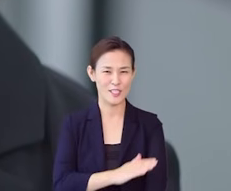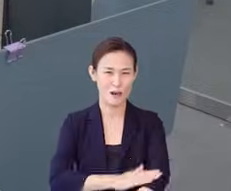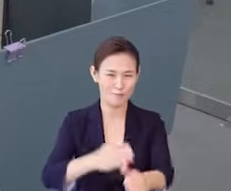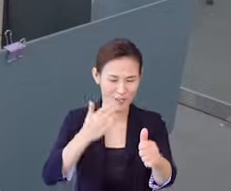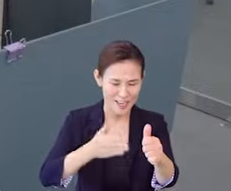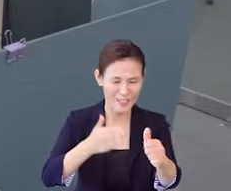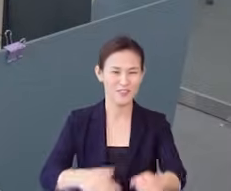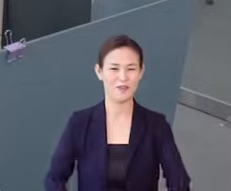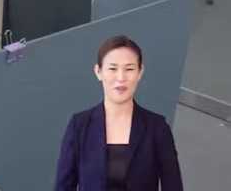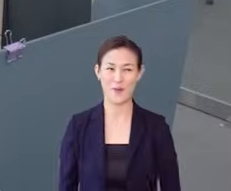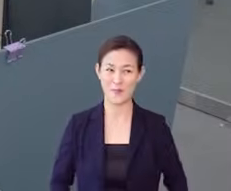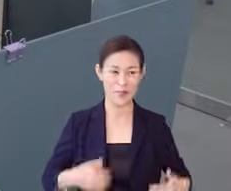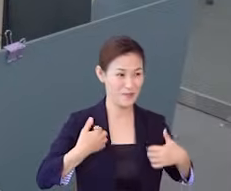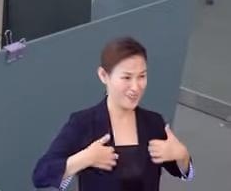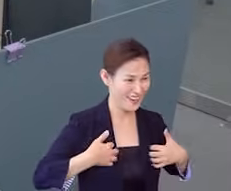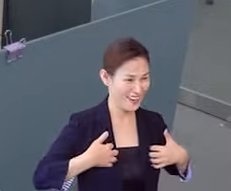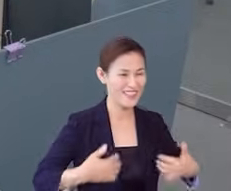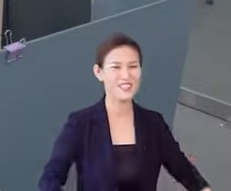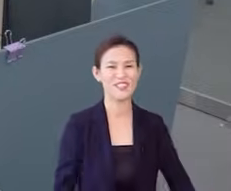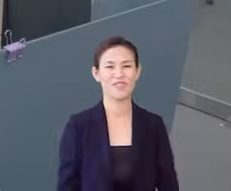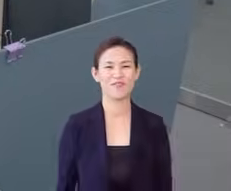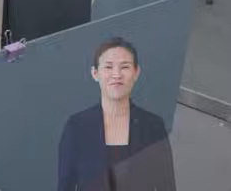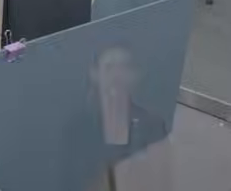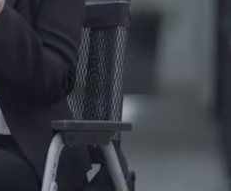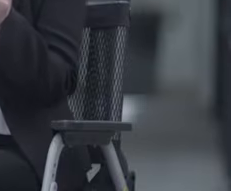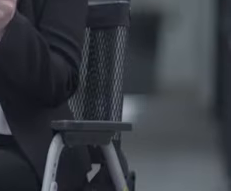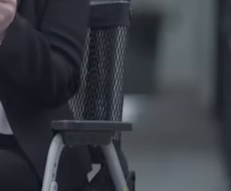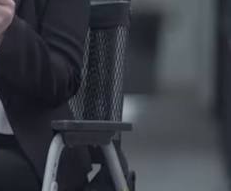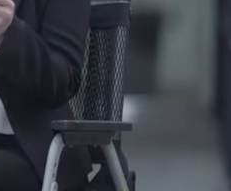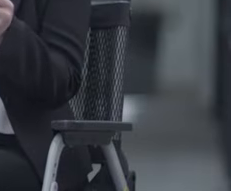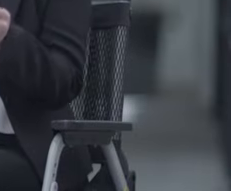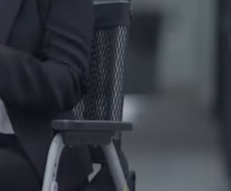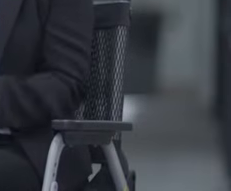강한나입니다. 잘 부탁드립니다. 반갑습니다.